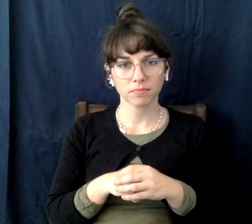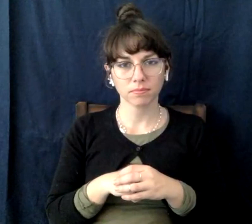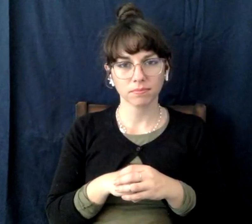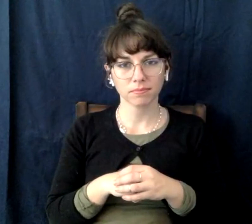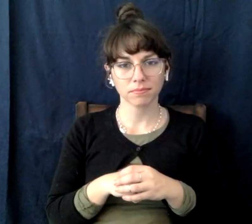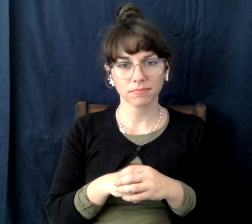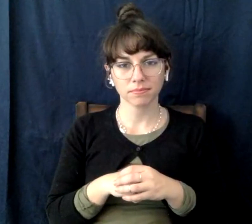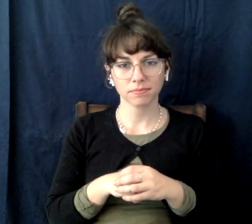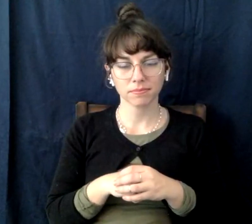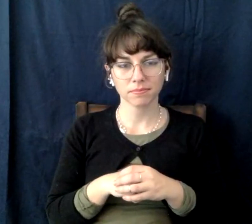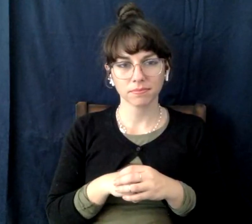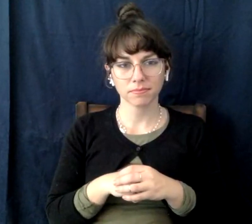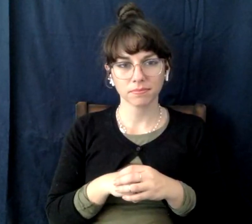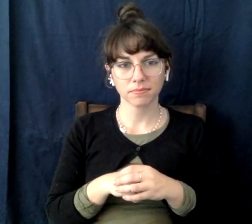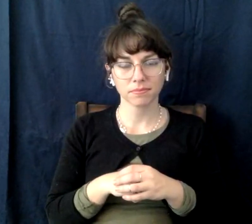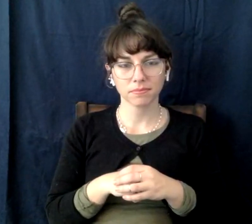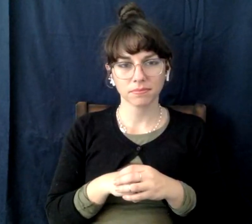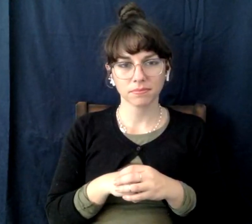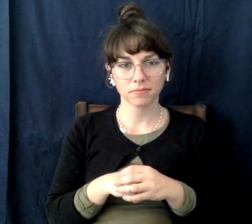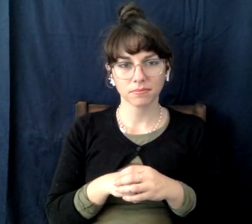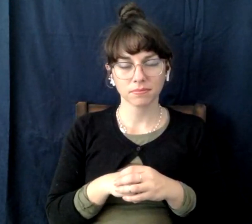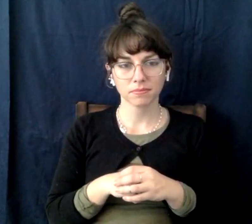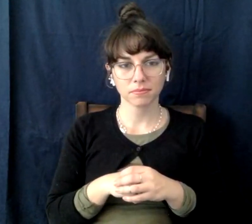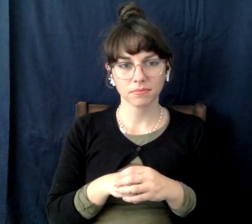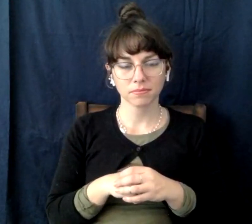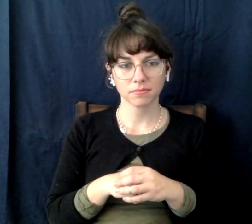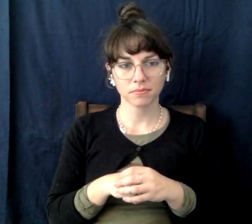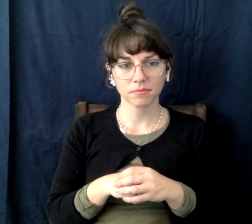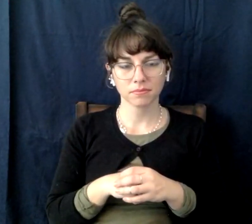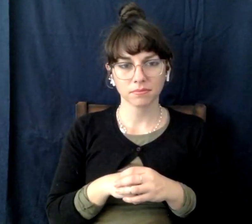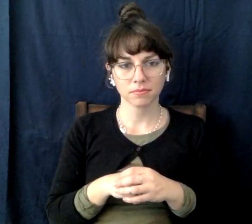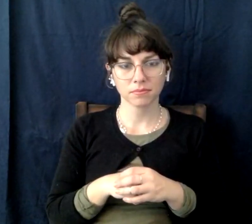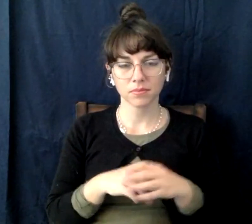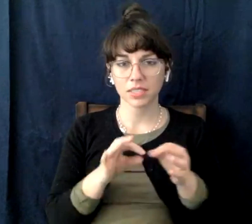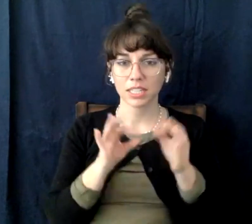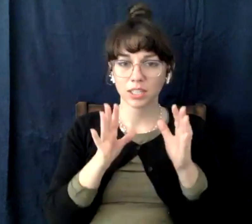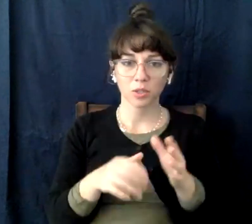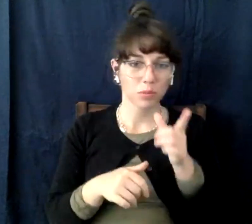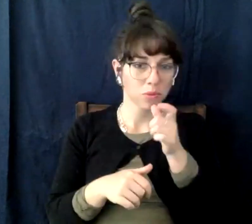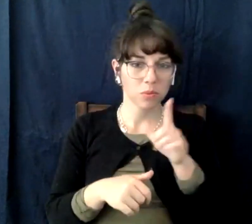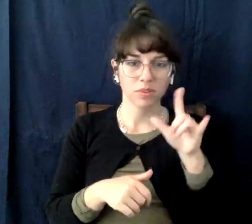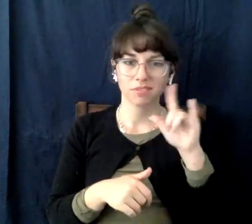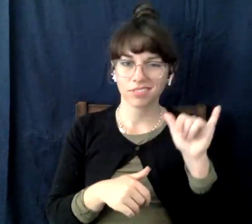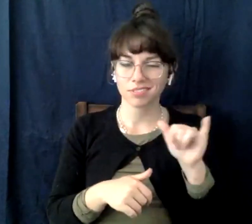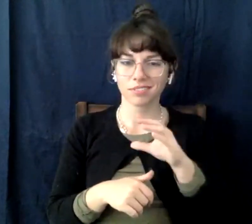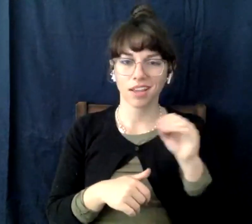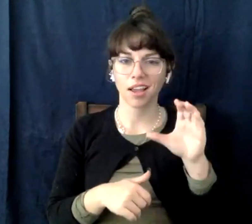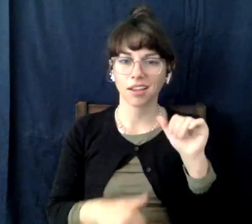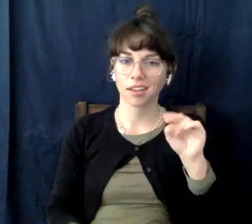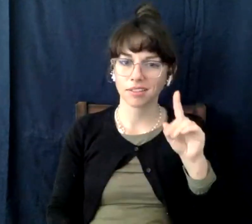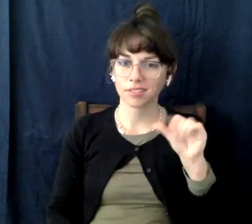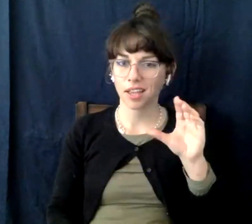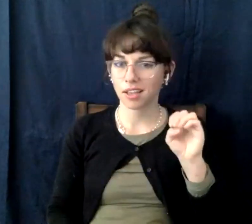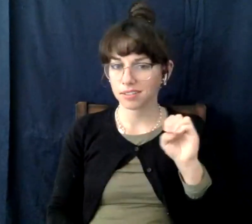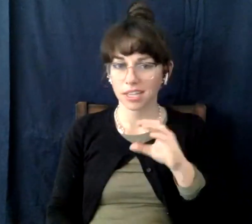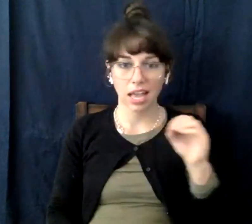And they are Liz and Candace and our captioner,